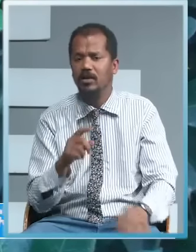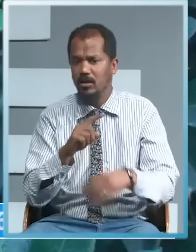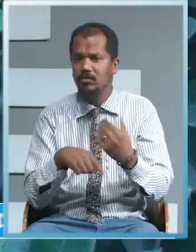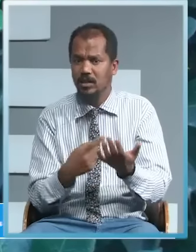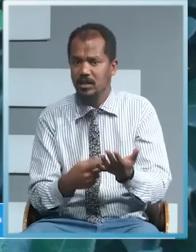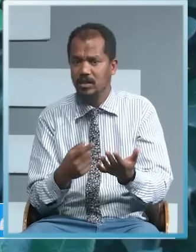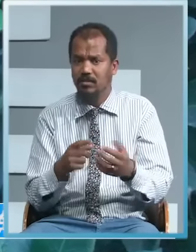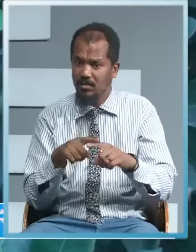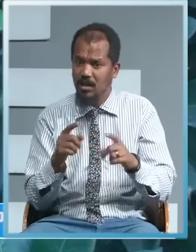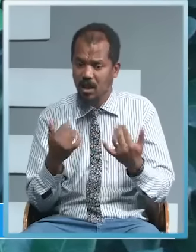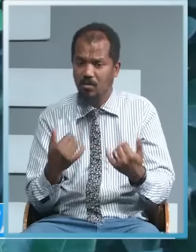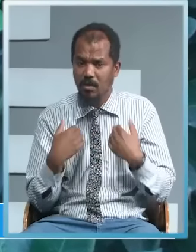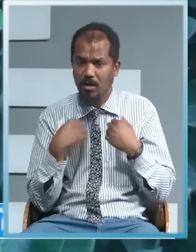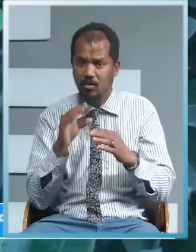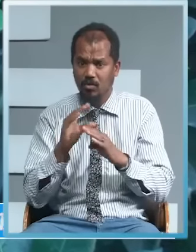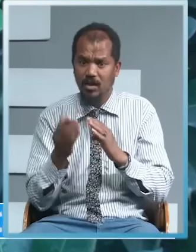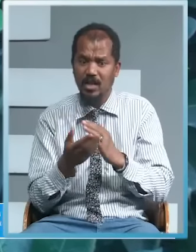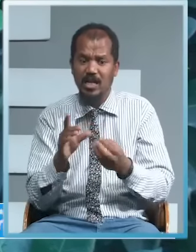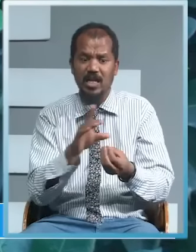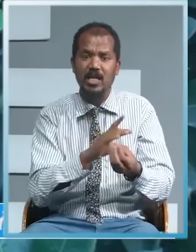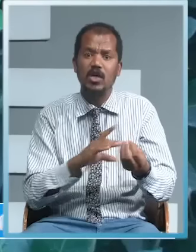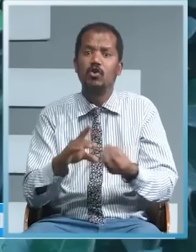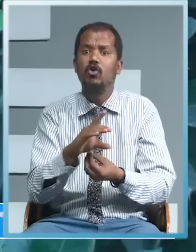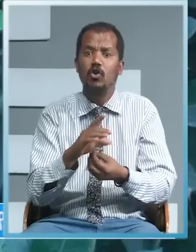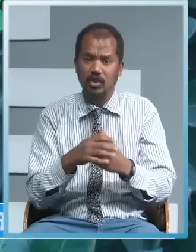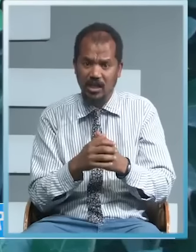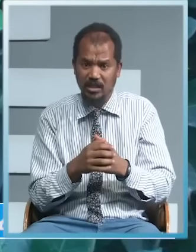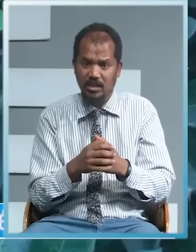ስለዚህ በተለይ አሁን ባለው ሁኔታ የክልሎቻችን